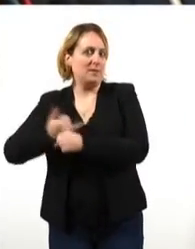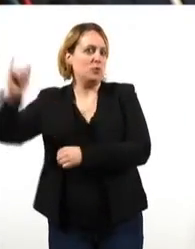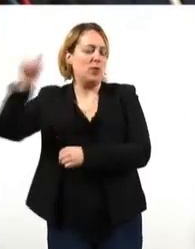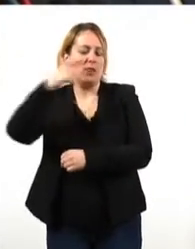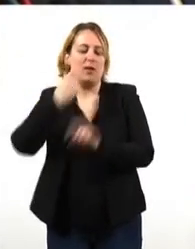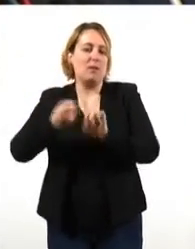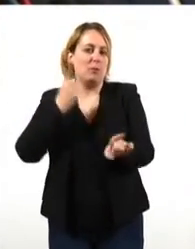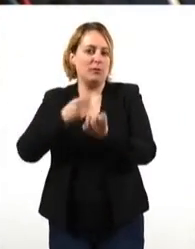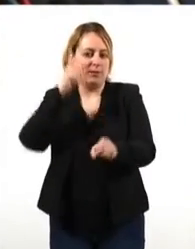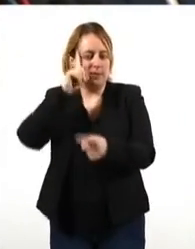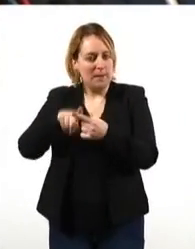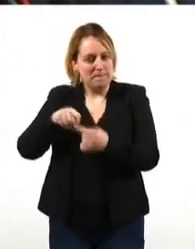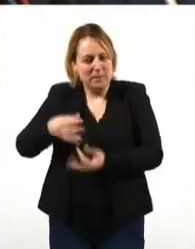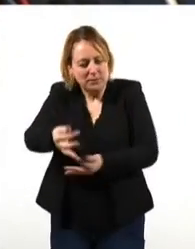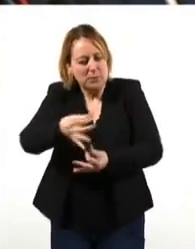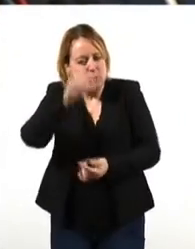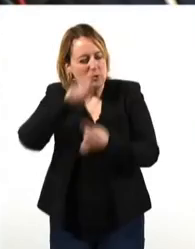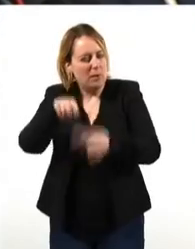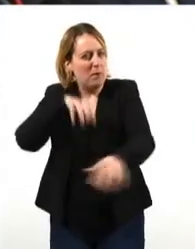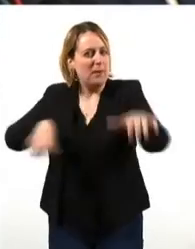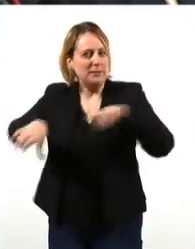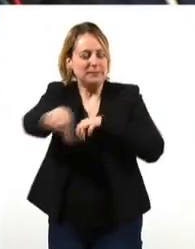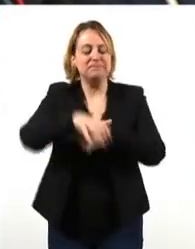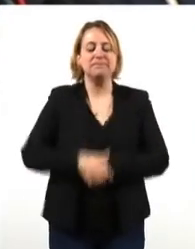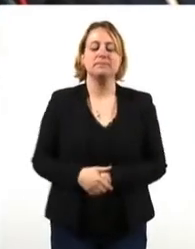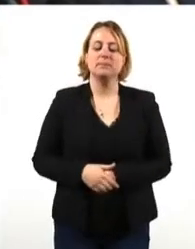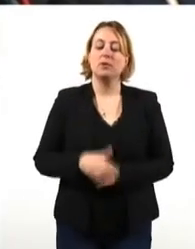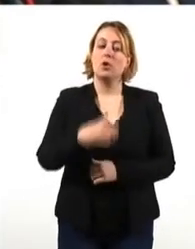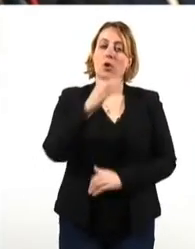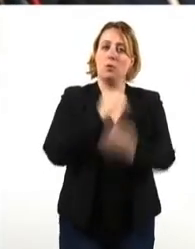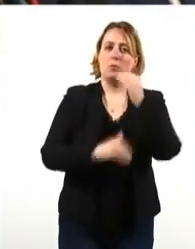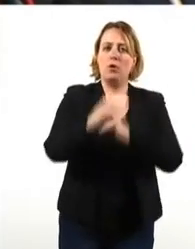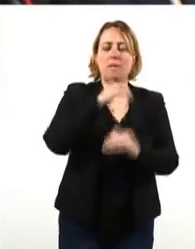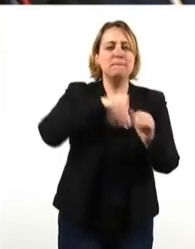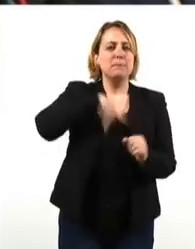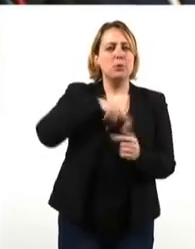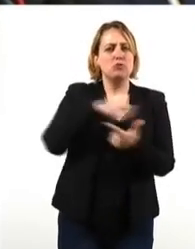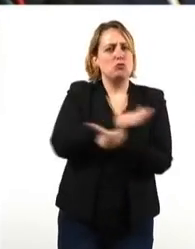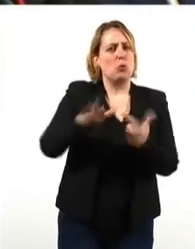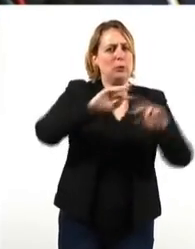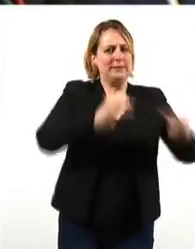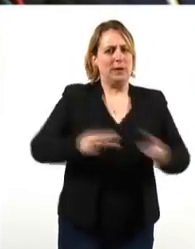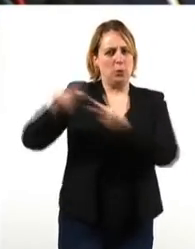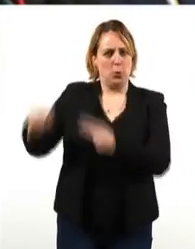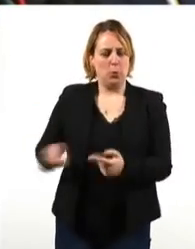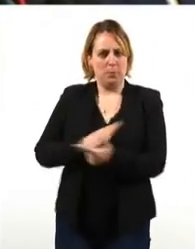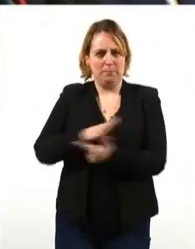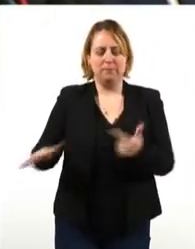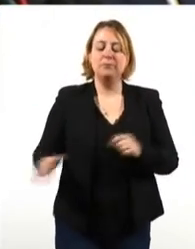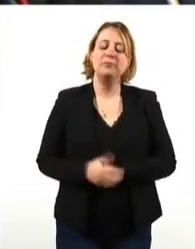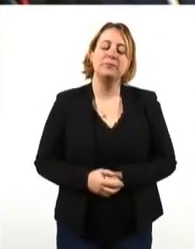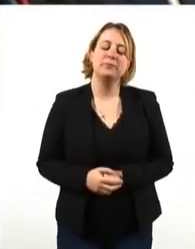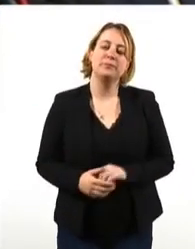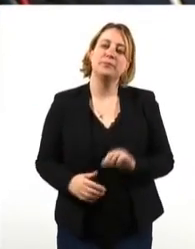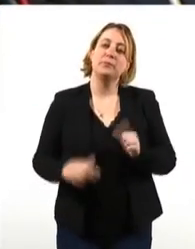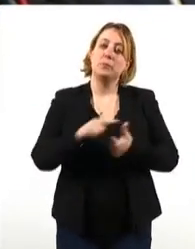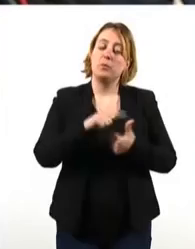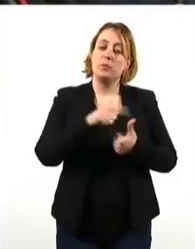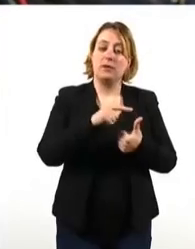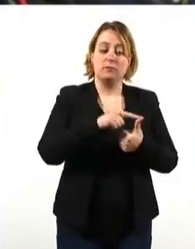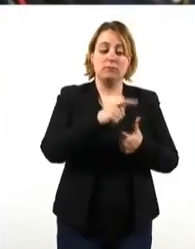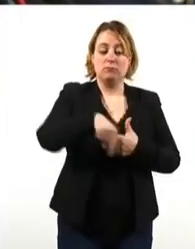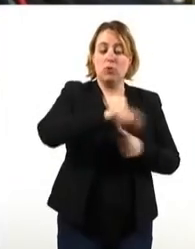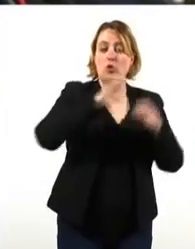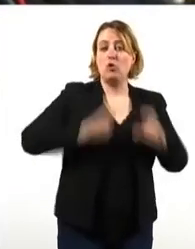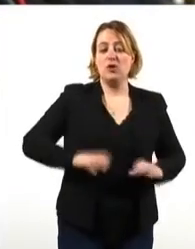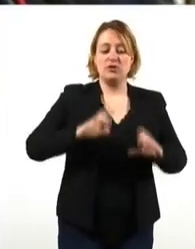jeunes. Et mon projet, alors, il est constitué de deux scénarios possibles. Donc le premier scénario, ça serait de mettre les collégiens dans la peau